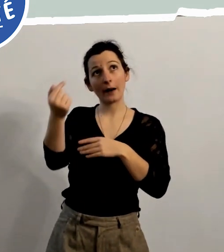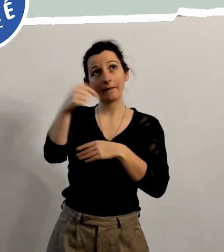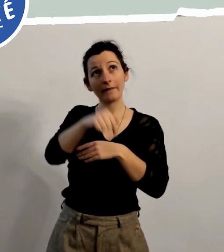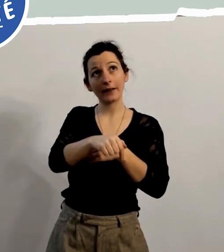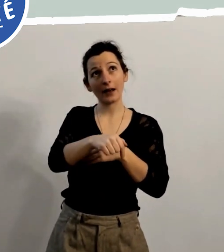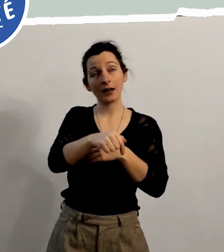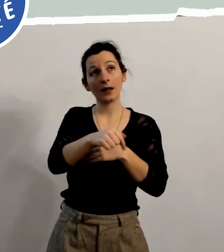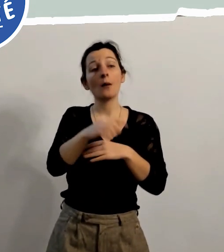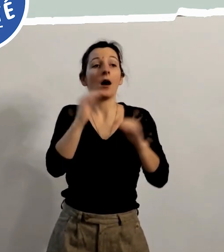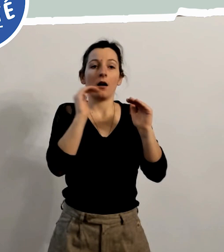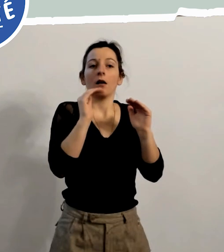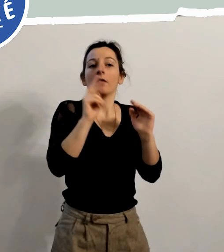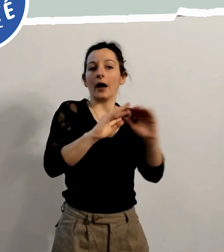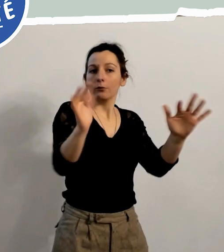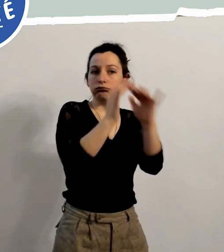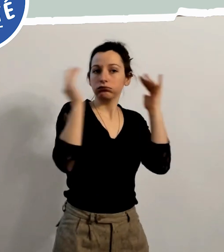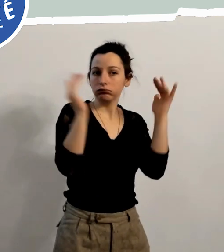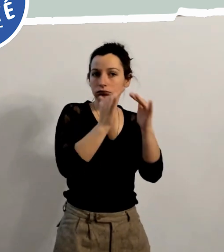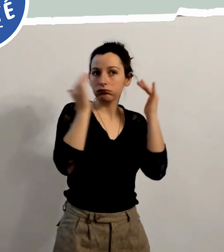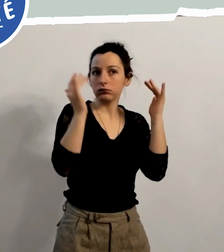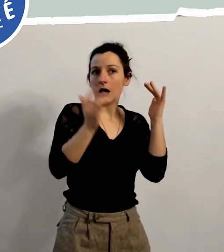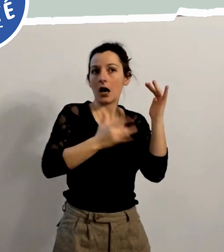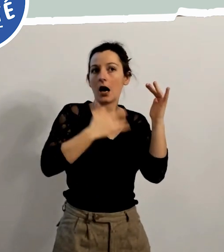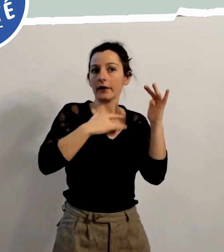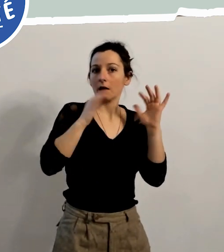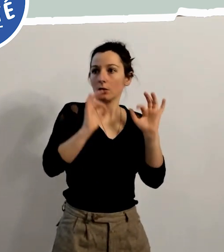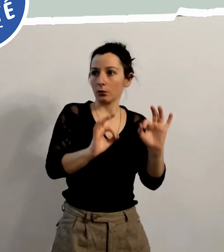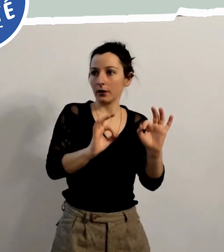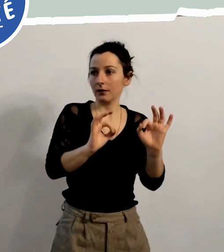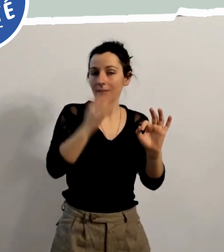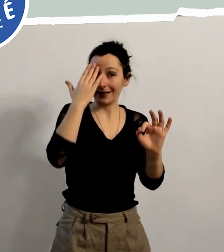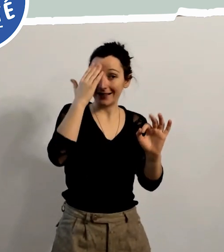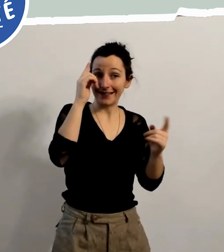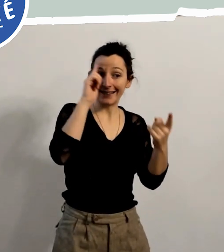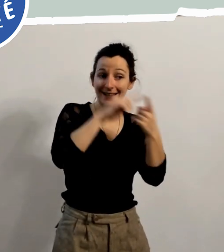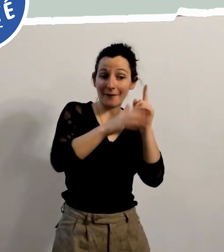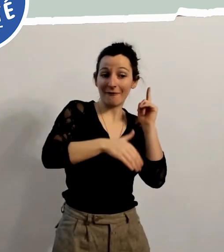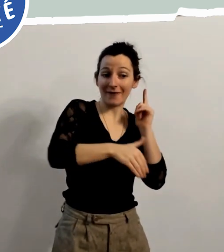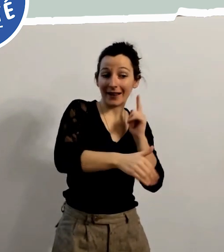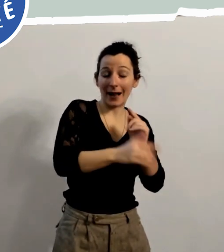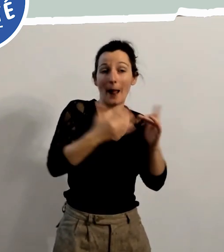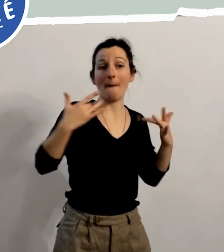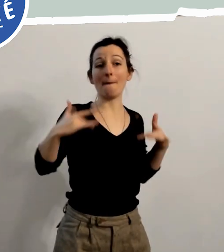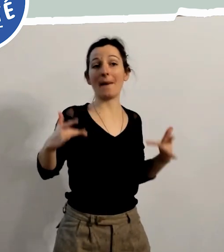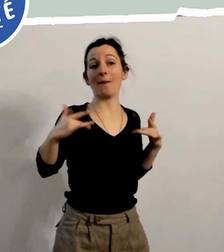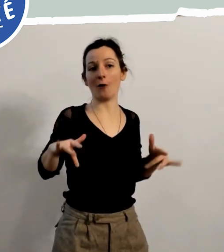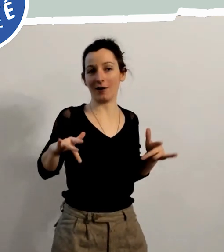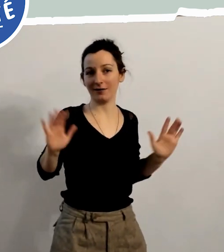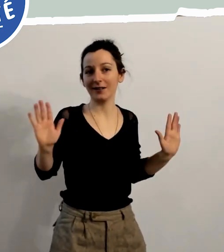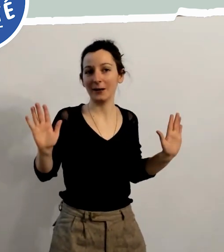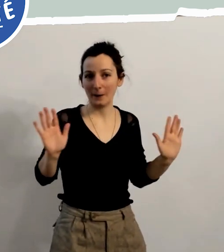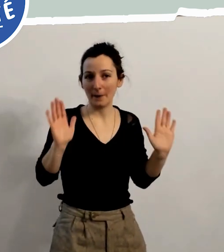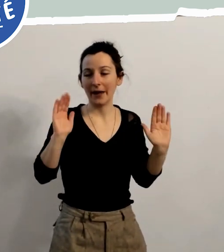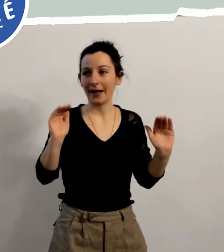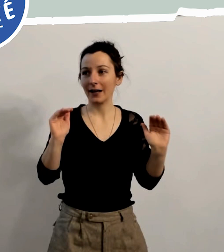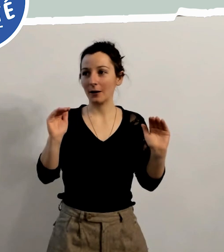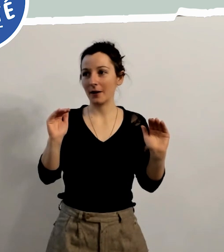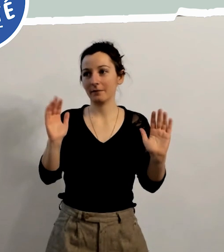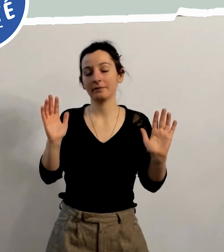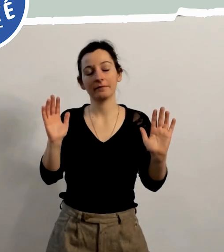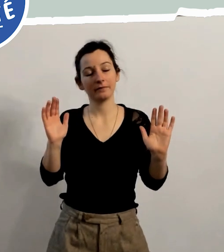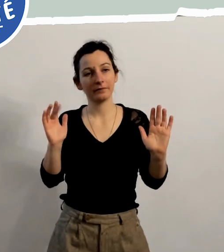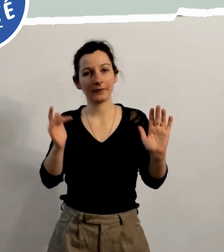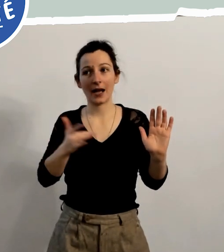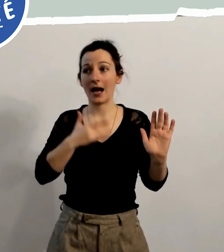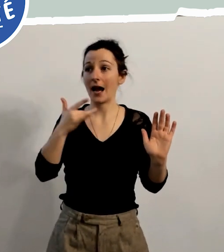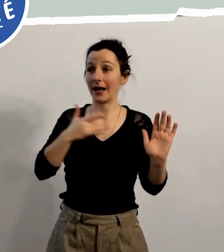que que je ne sois pas concernée par la fertilité compte tenu de mon âge, mais c'était